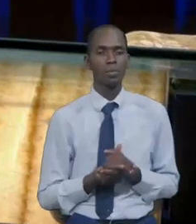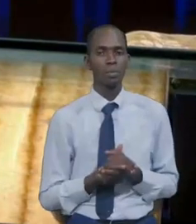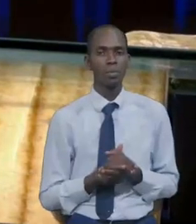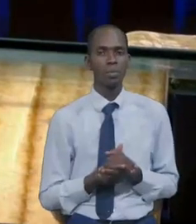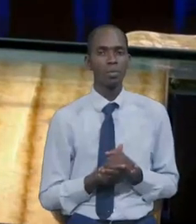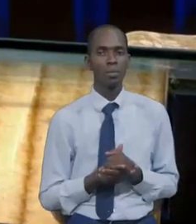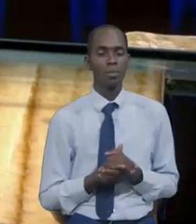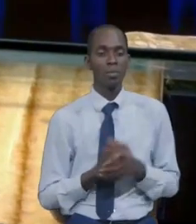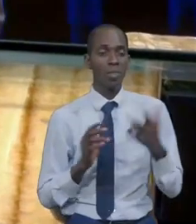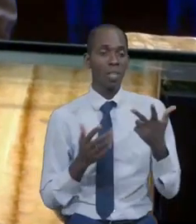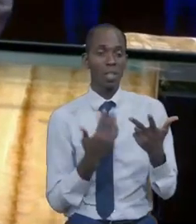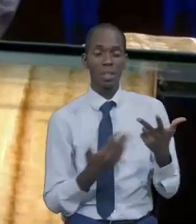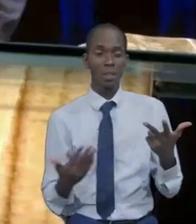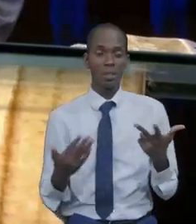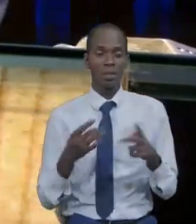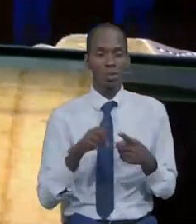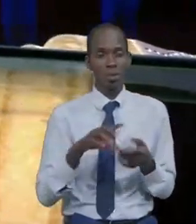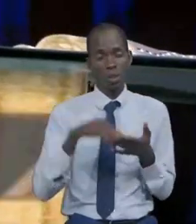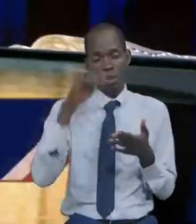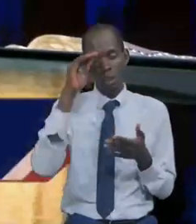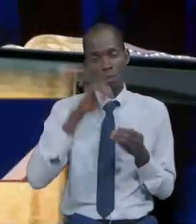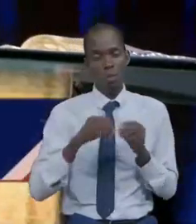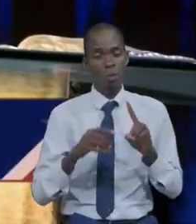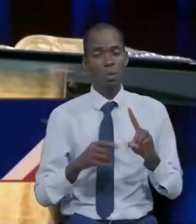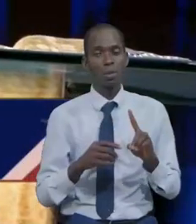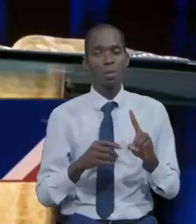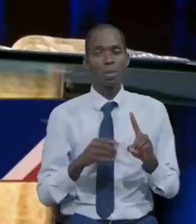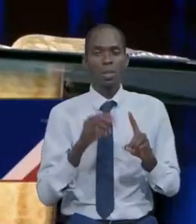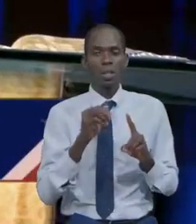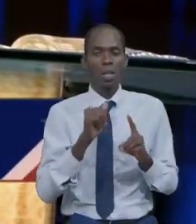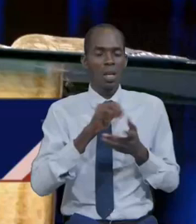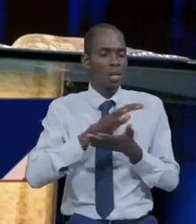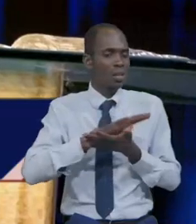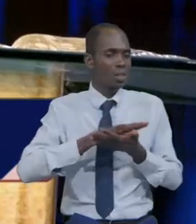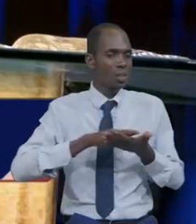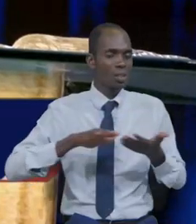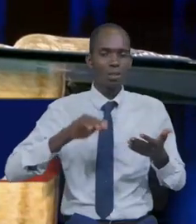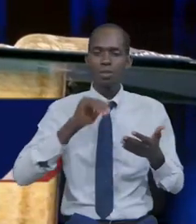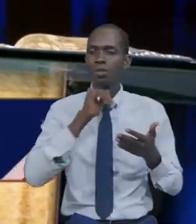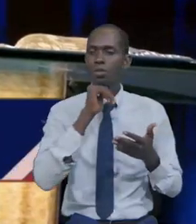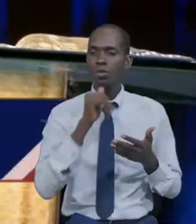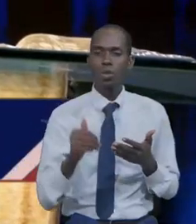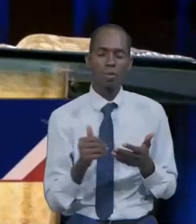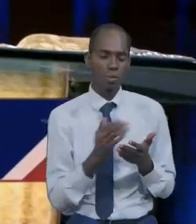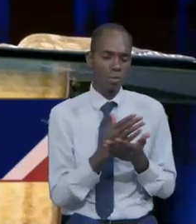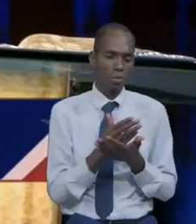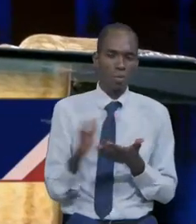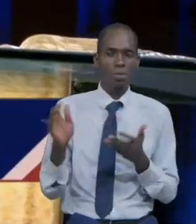voir trois sections ici. Une conversation claire, une conversion claire